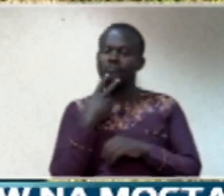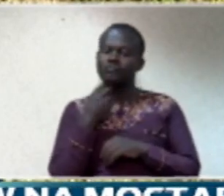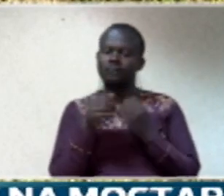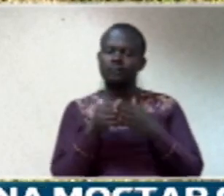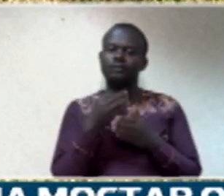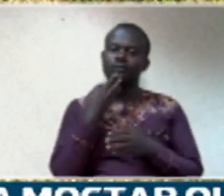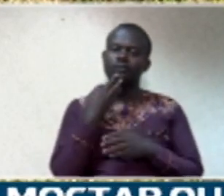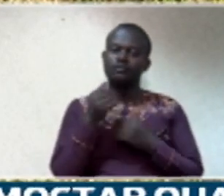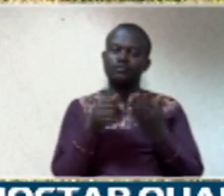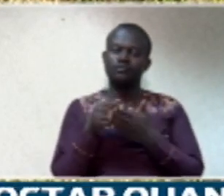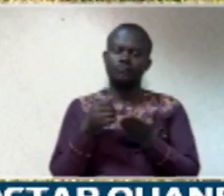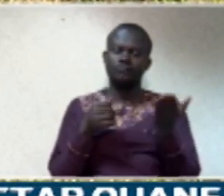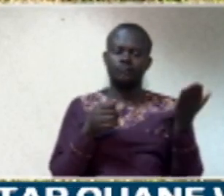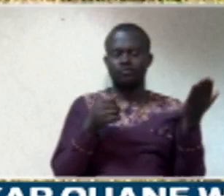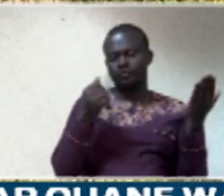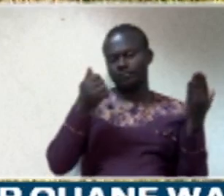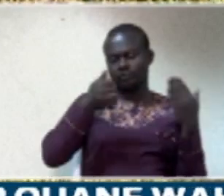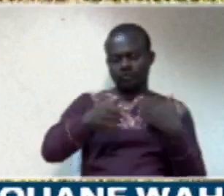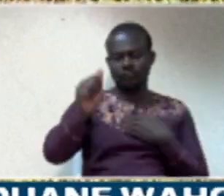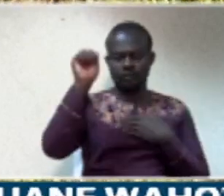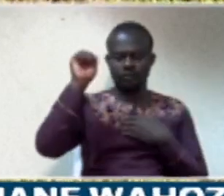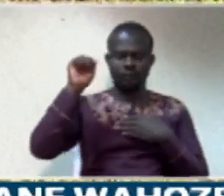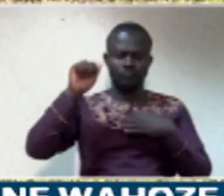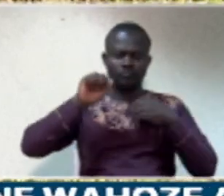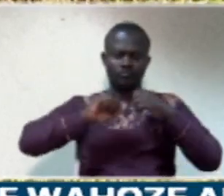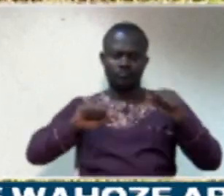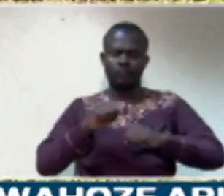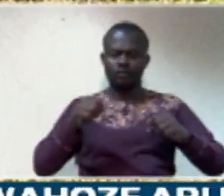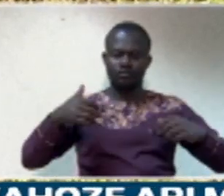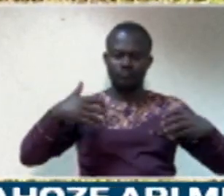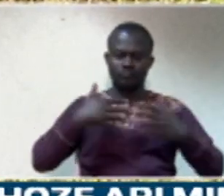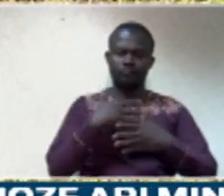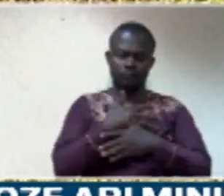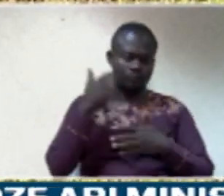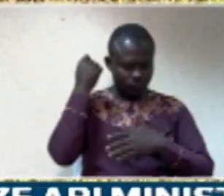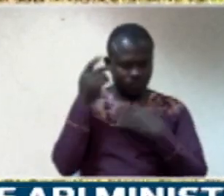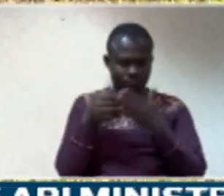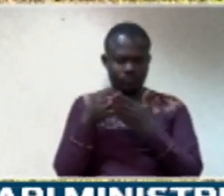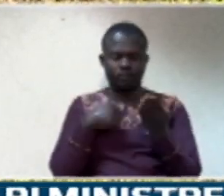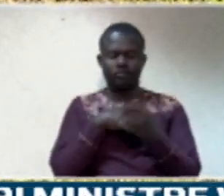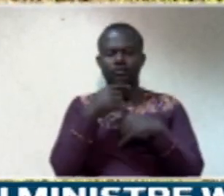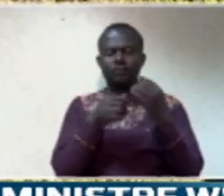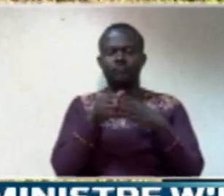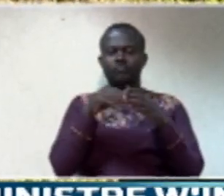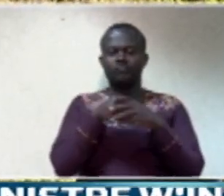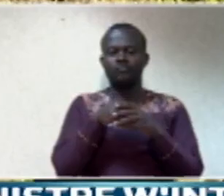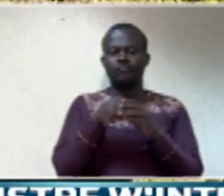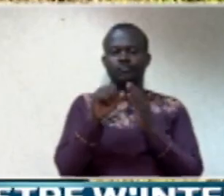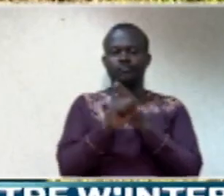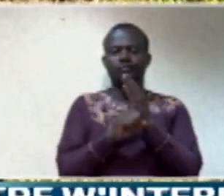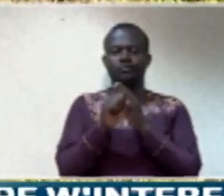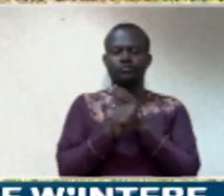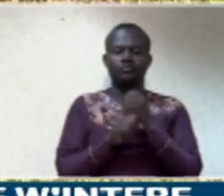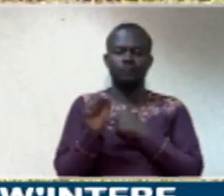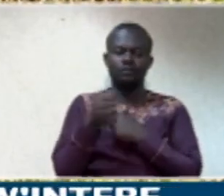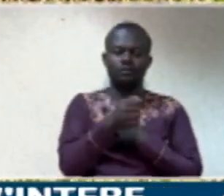kuwa gatatu iyo yakuye abantu umutima ku buryo ingaruka birumvikana zikomeye zaje mu isegiteri ya turisme.